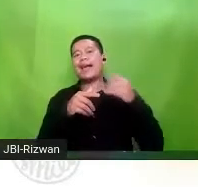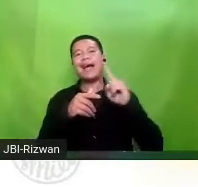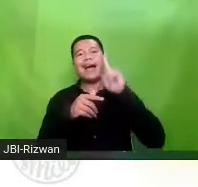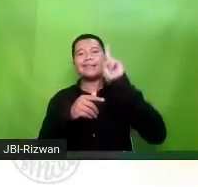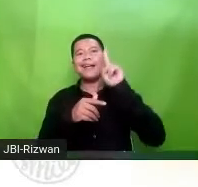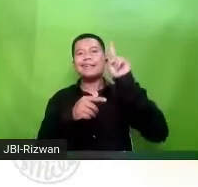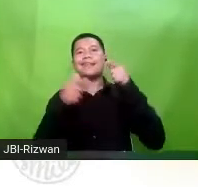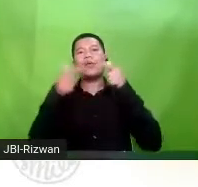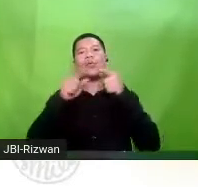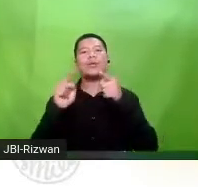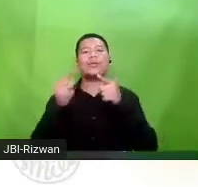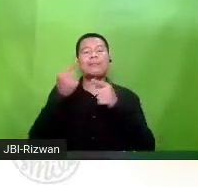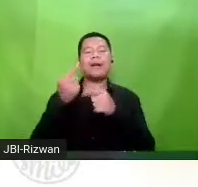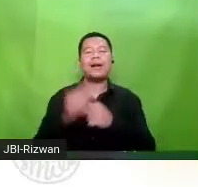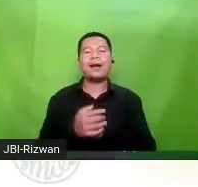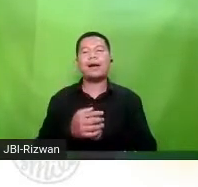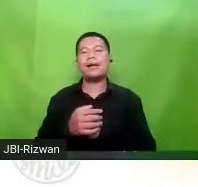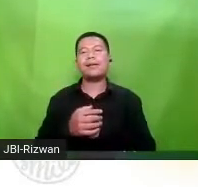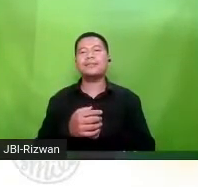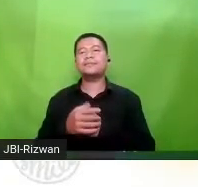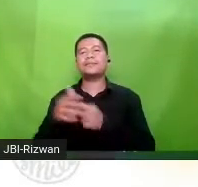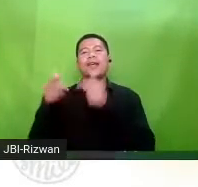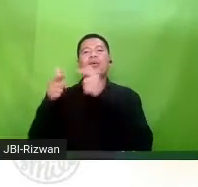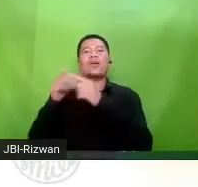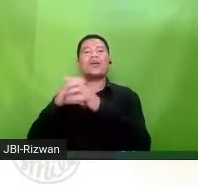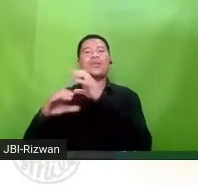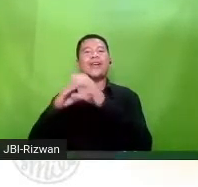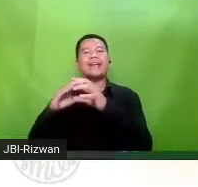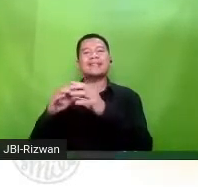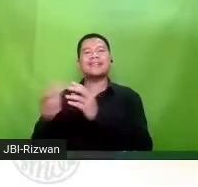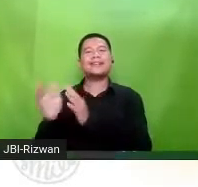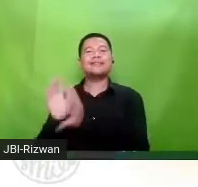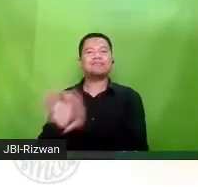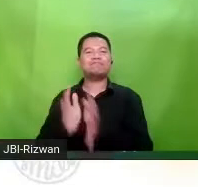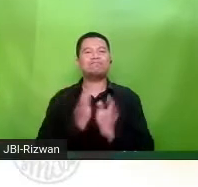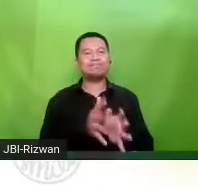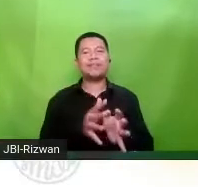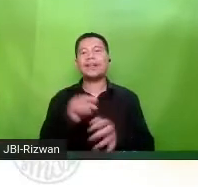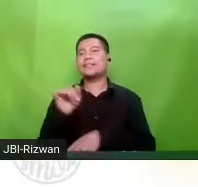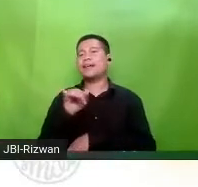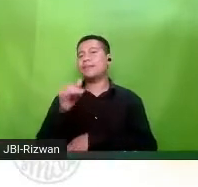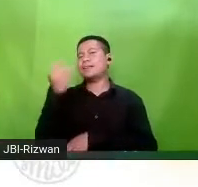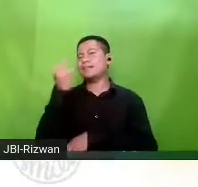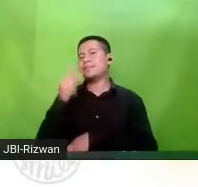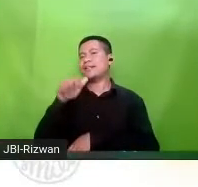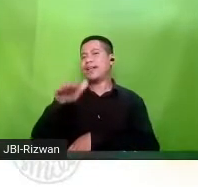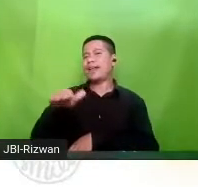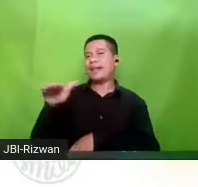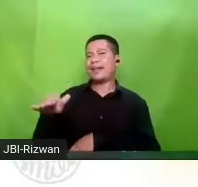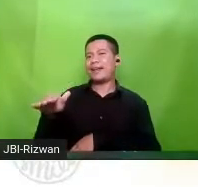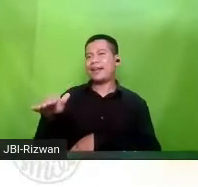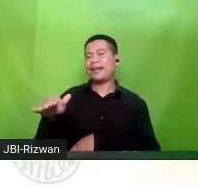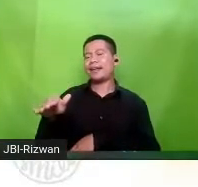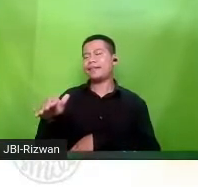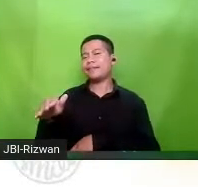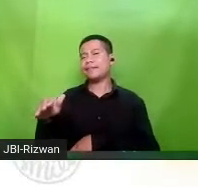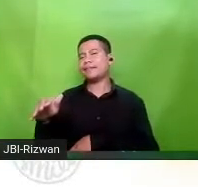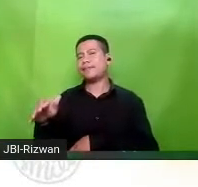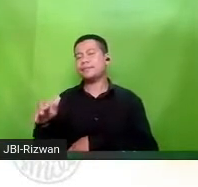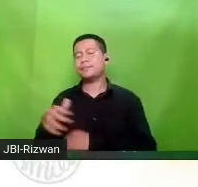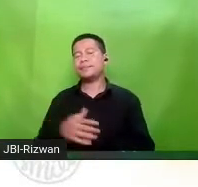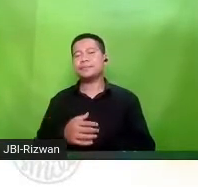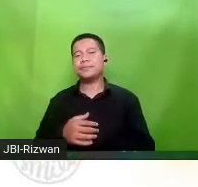utamanya, gangguan komunikasi dan interaksi. Sama seperti ADHD. Di DSM-5,